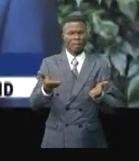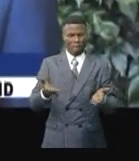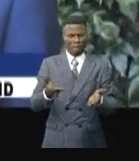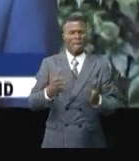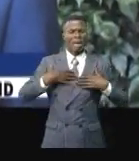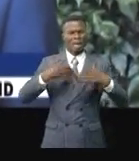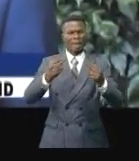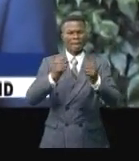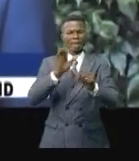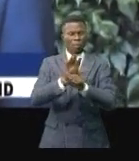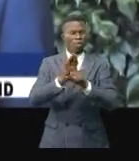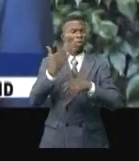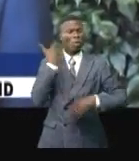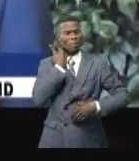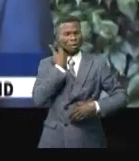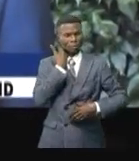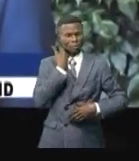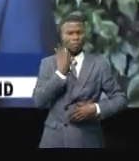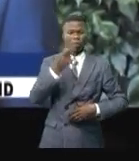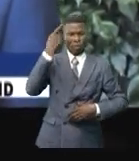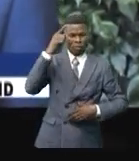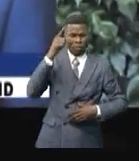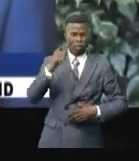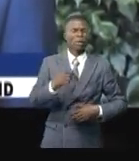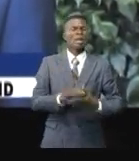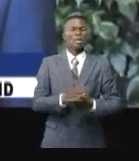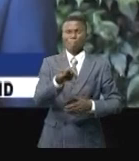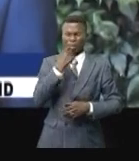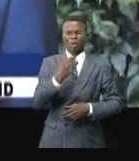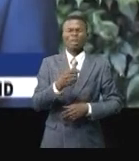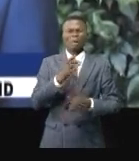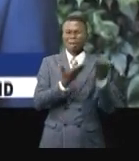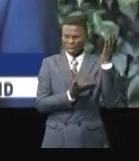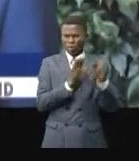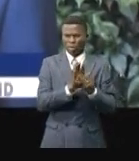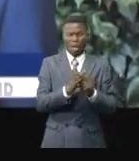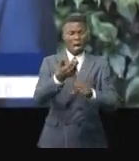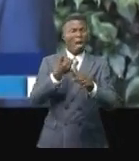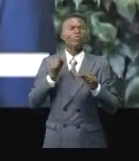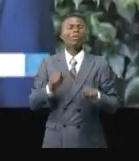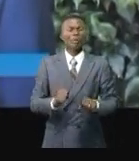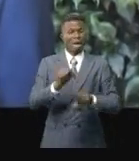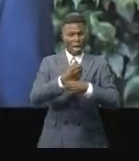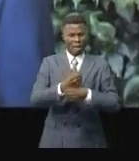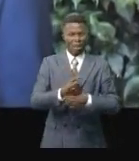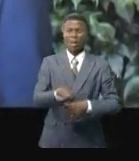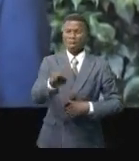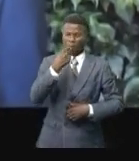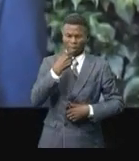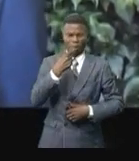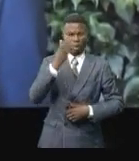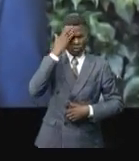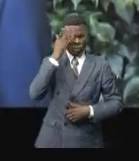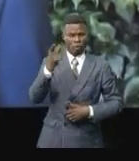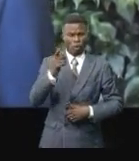gens, notamment le manadiar, le manalaria. Et surtout avant sa mort, il a mis au point un produit que vous